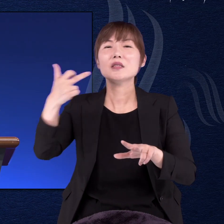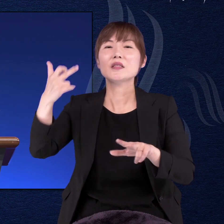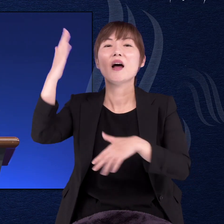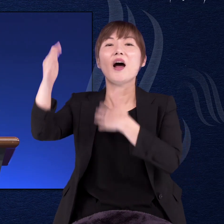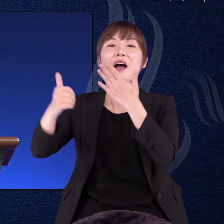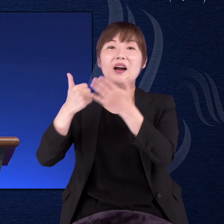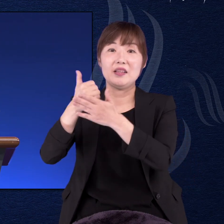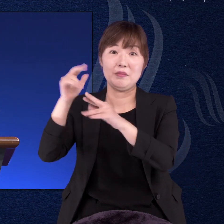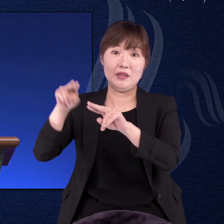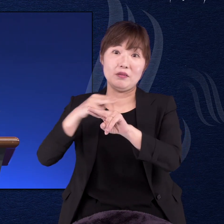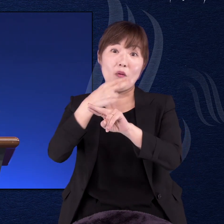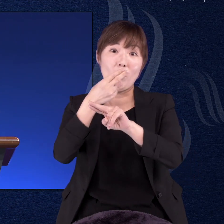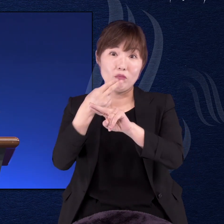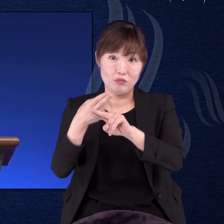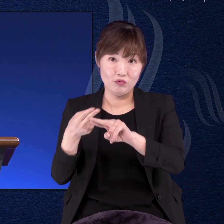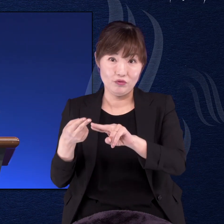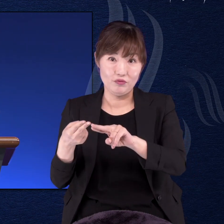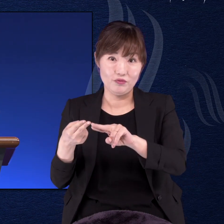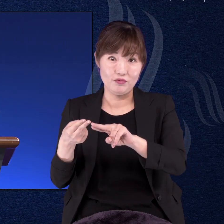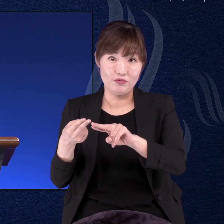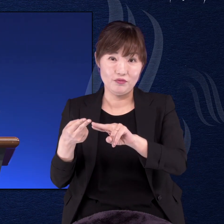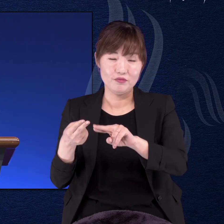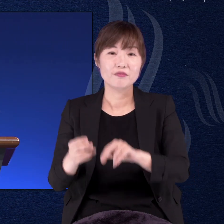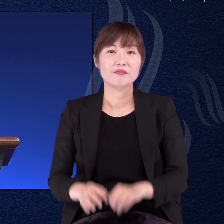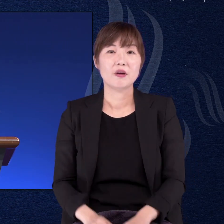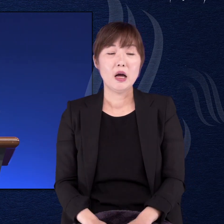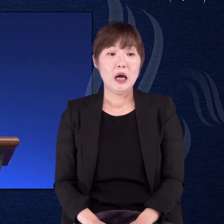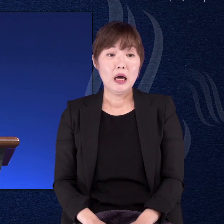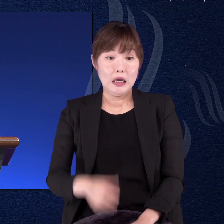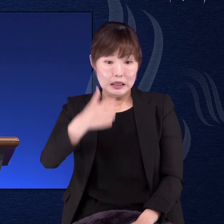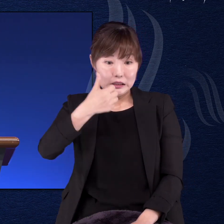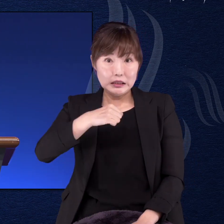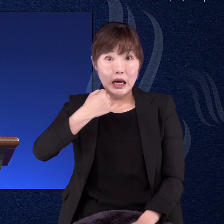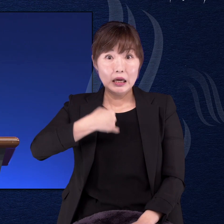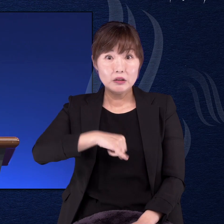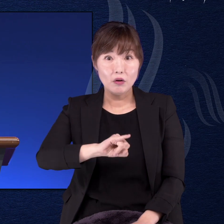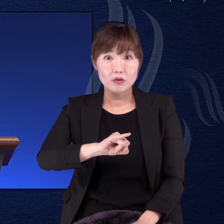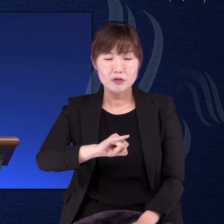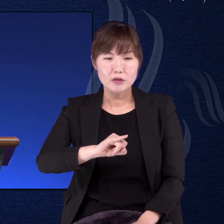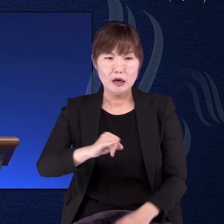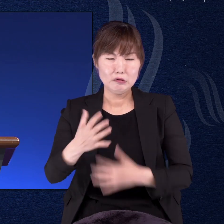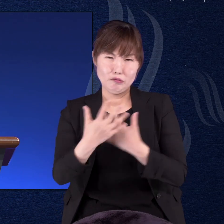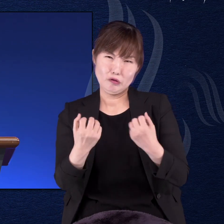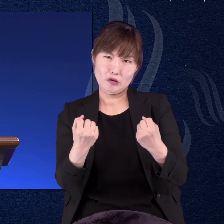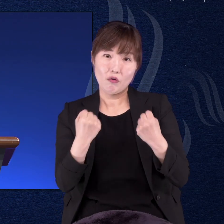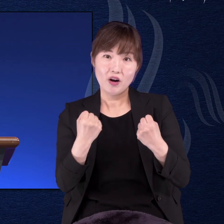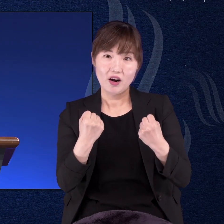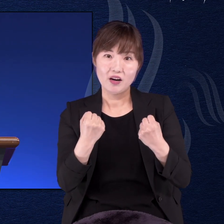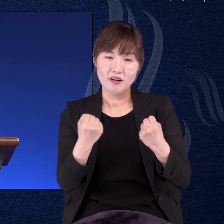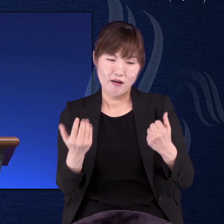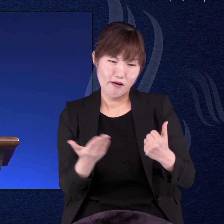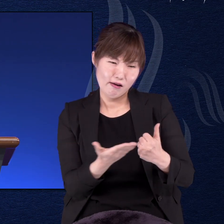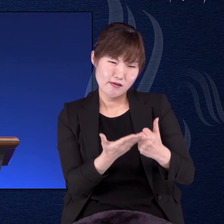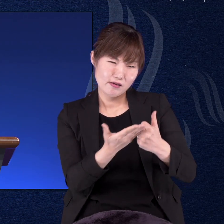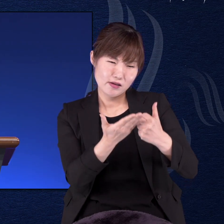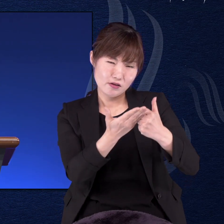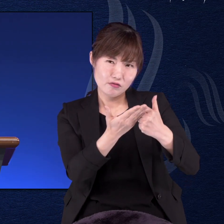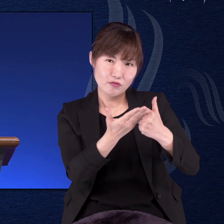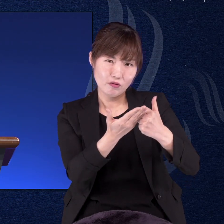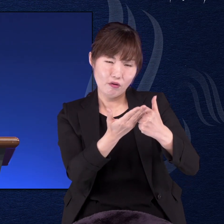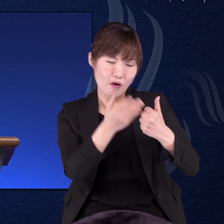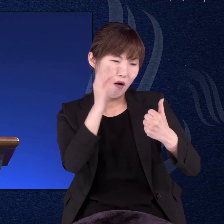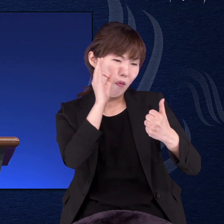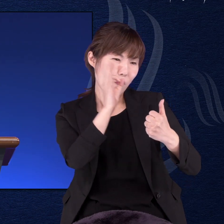아이 하나를 건강한 성인으로 키워낸다는 게 얼마나 어려운 일인지 점점 깨닫게